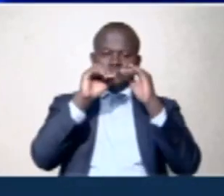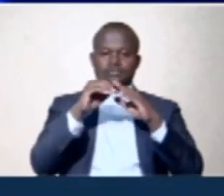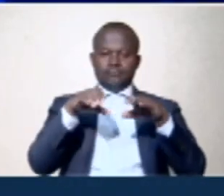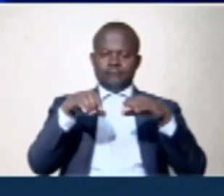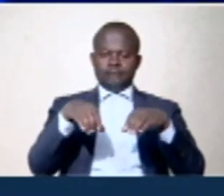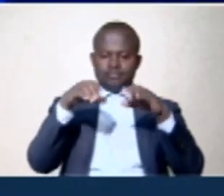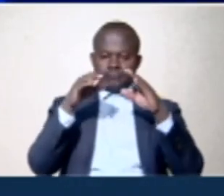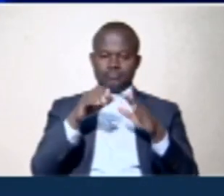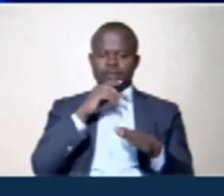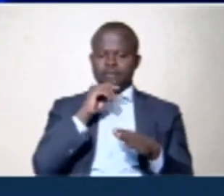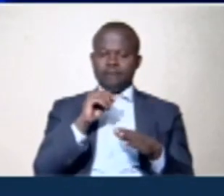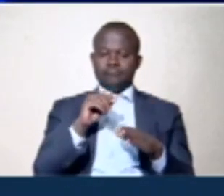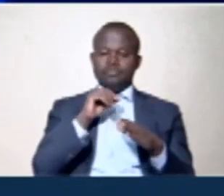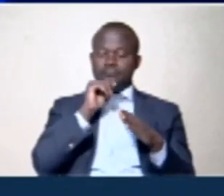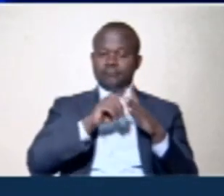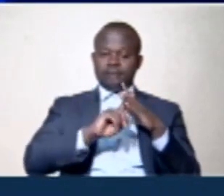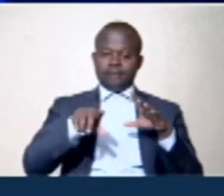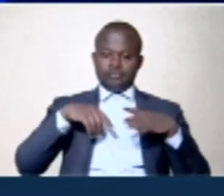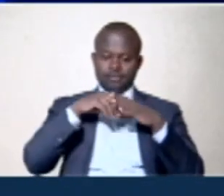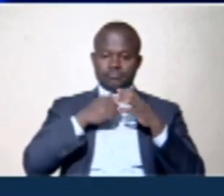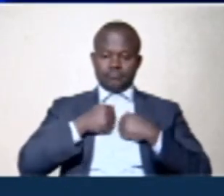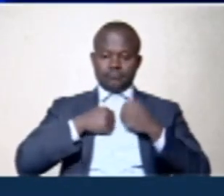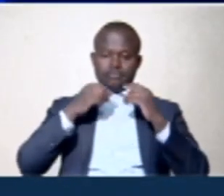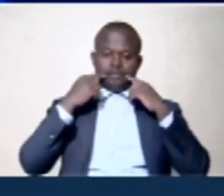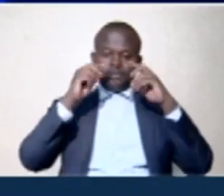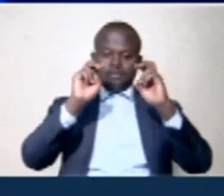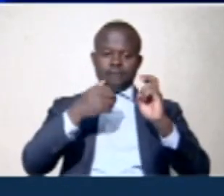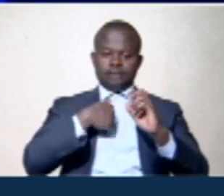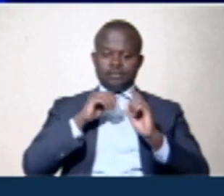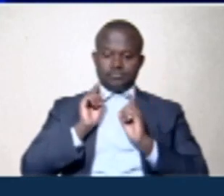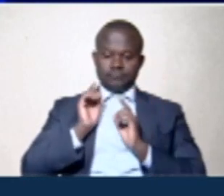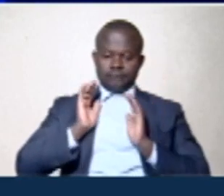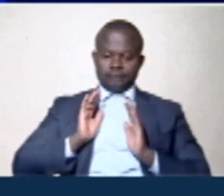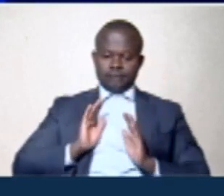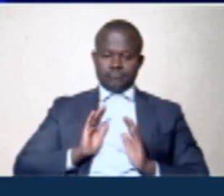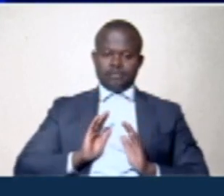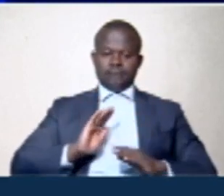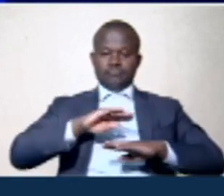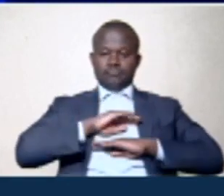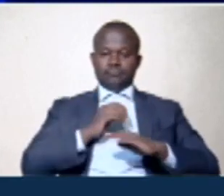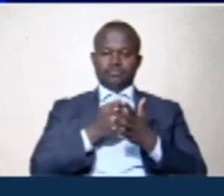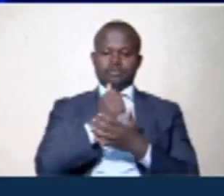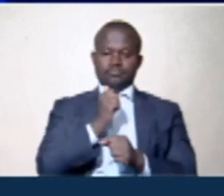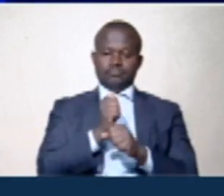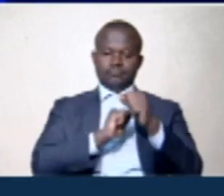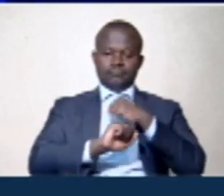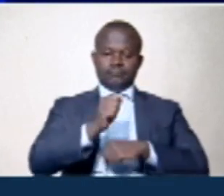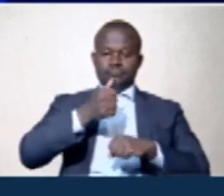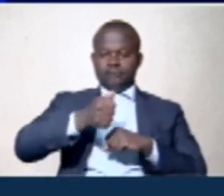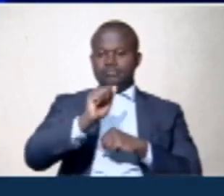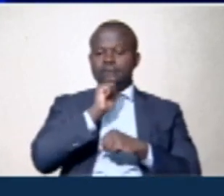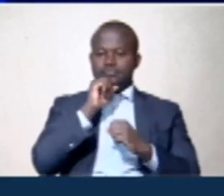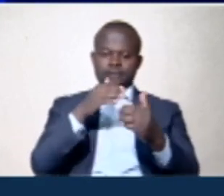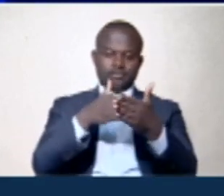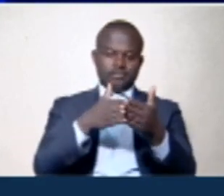Abanyekongo batari impunzi baba hano mu Rwanda bavuga ko bafite umutekano uhagije utuma bakora imirimo yabo nta